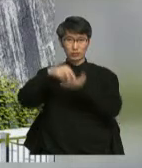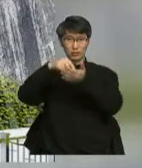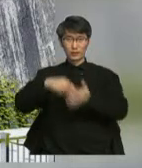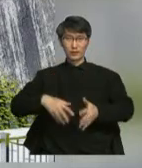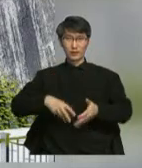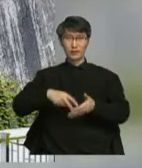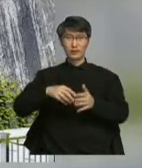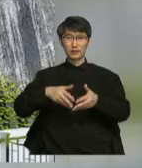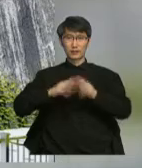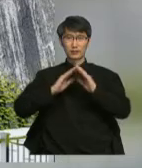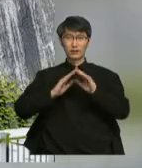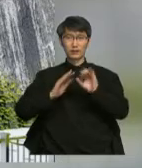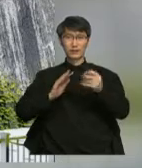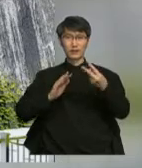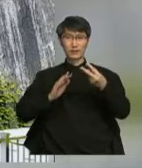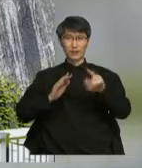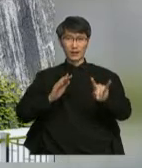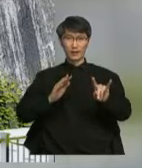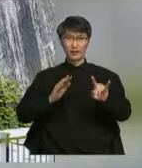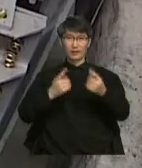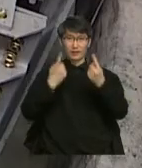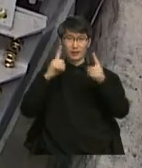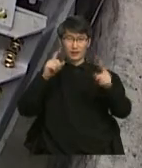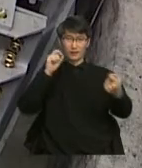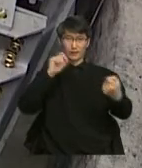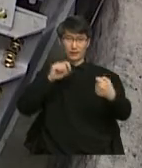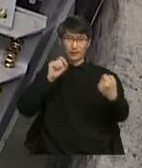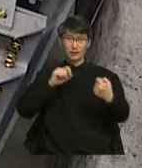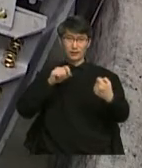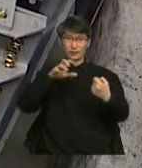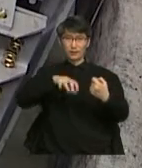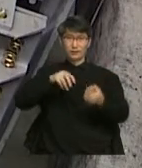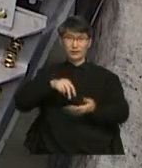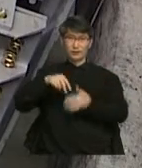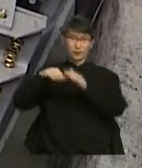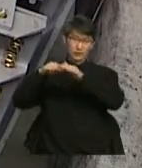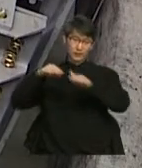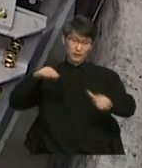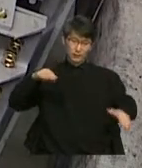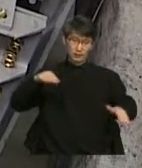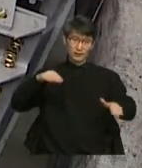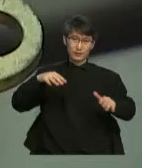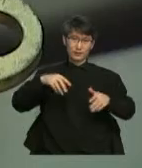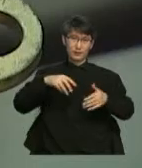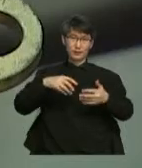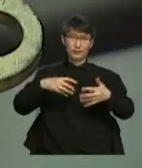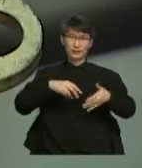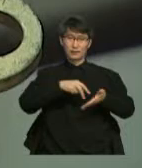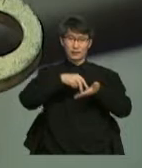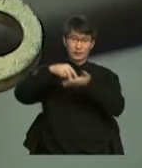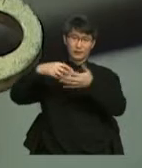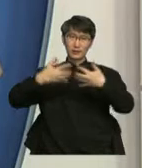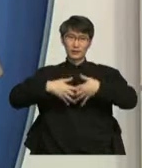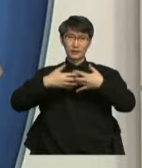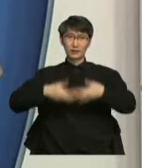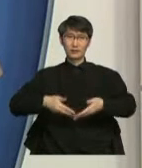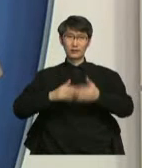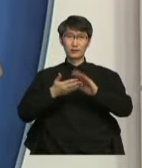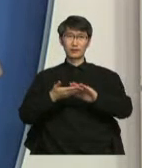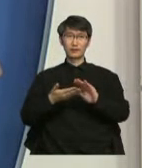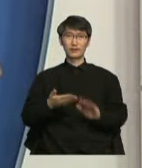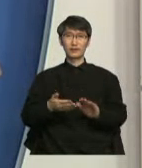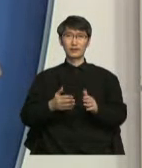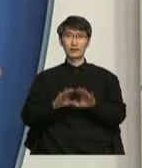들어서고 이대역 인근인 서대문구 부가연동 급경사길엔 경사형 엘리베이터도 설치됩니다.